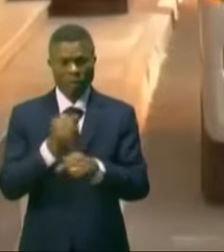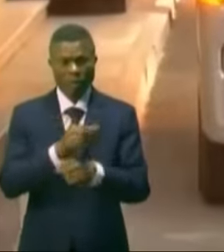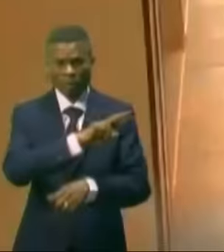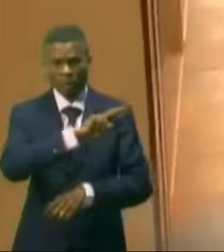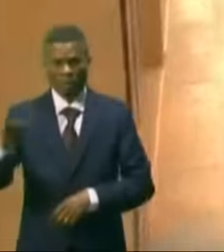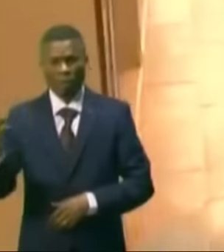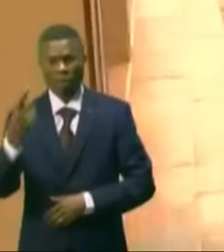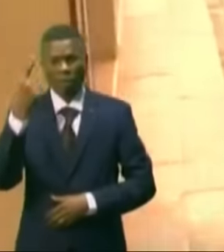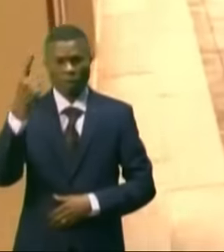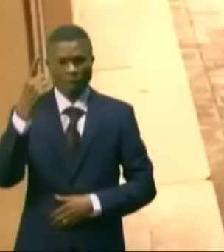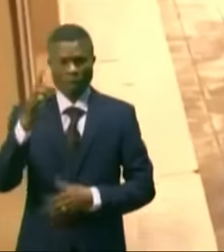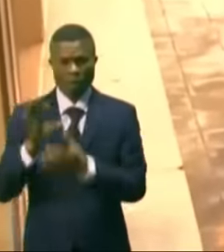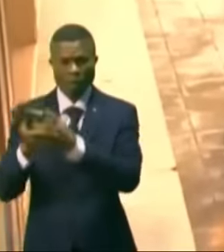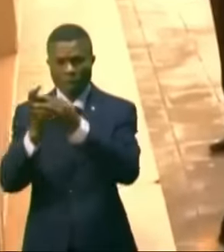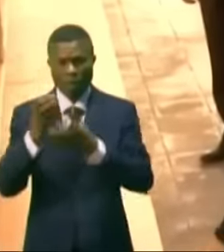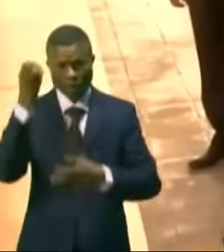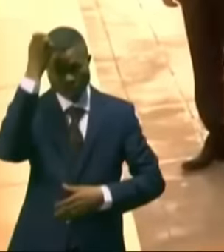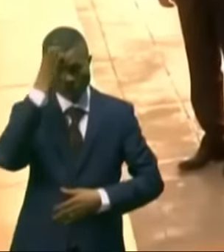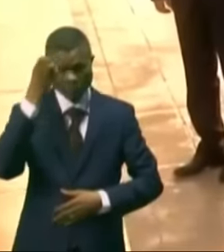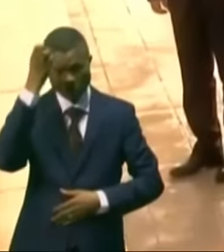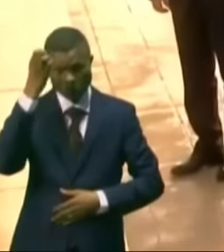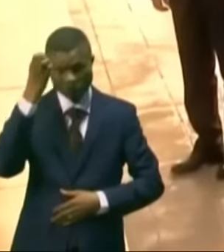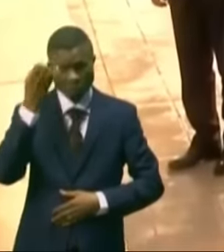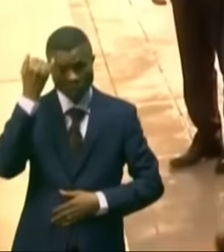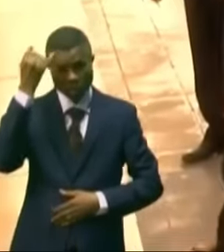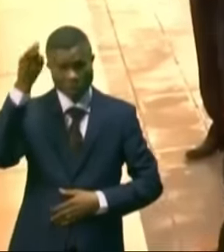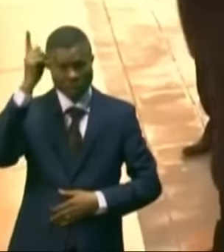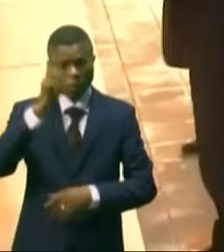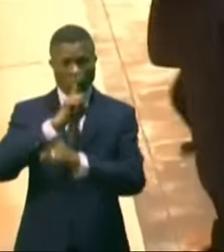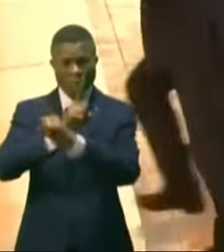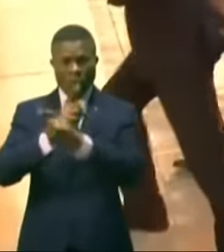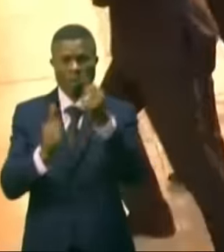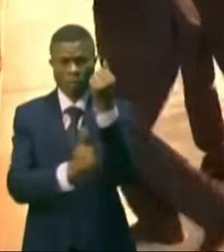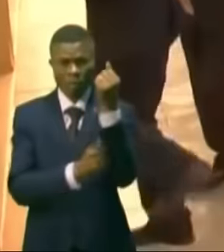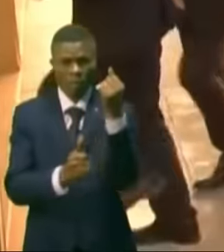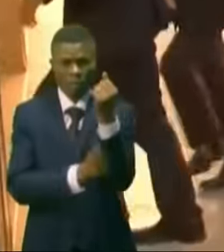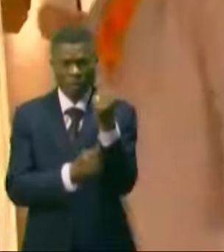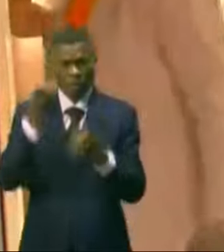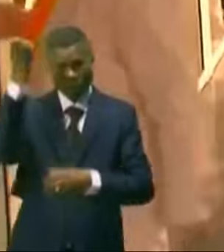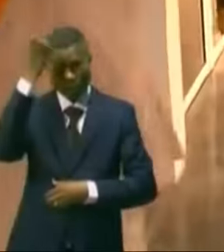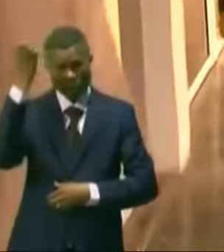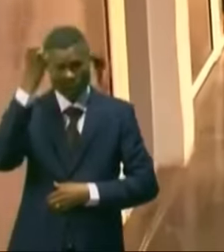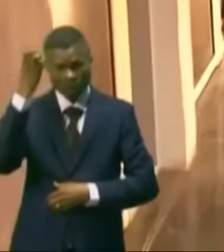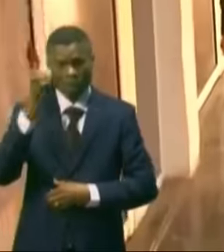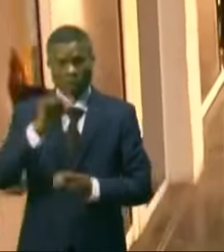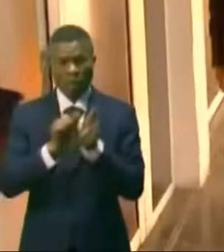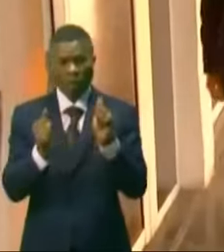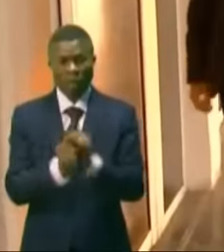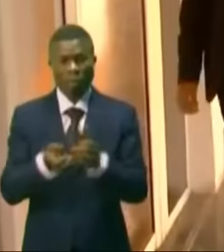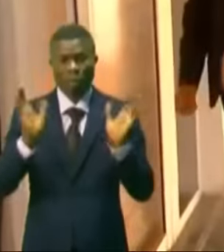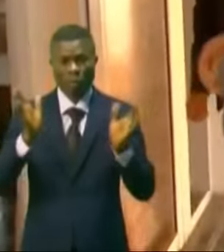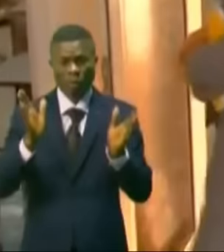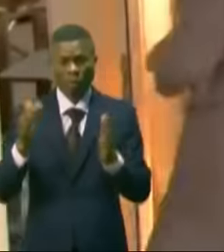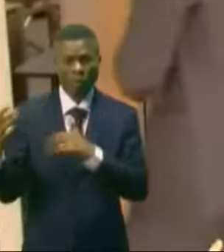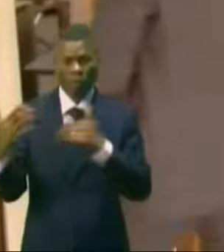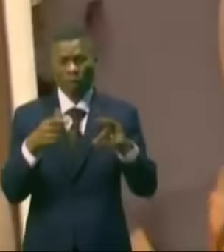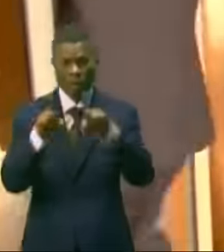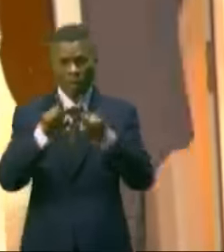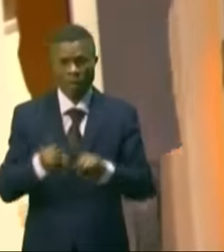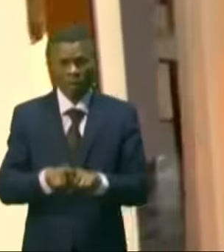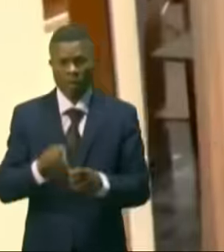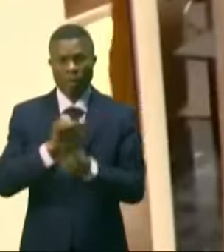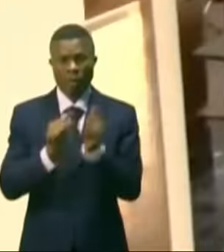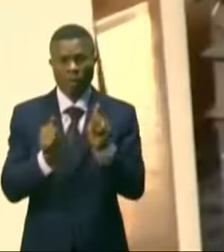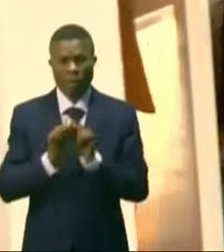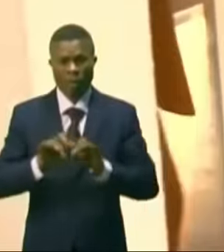2001 par l'Union européenne qui vise à protéger les citoyens européens en cas de catastrophe, mais aussi à